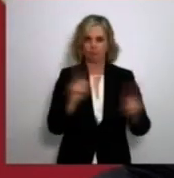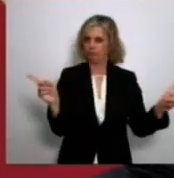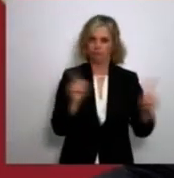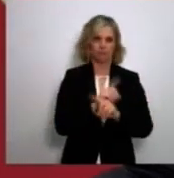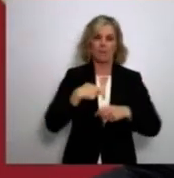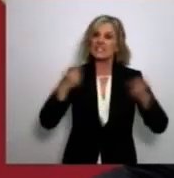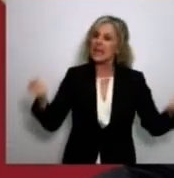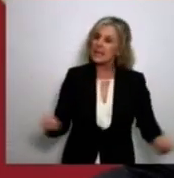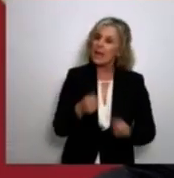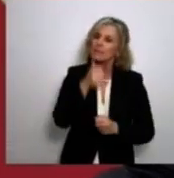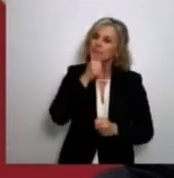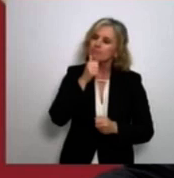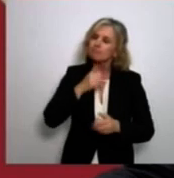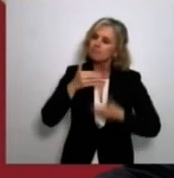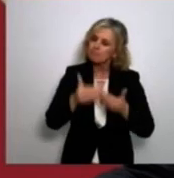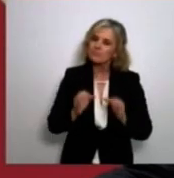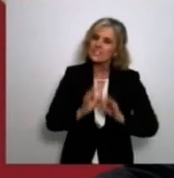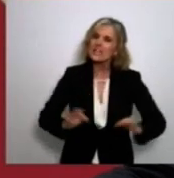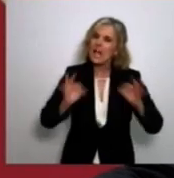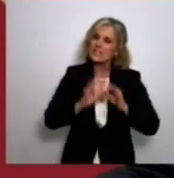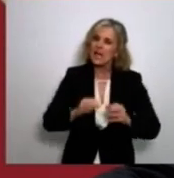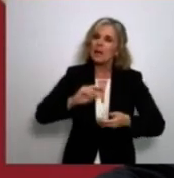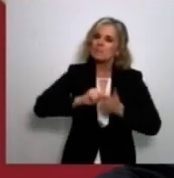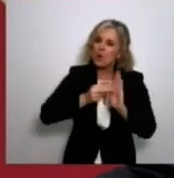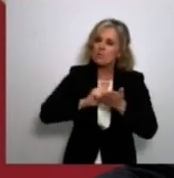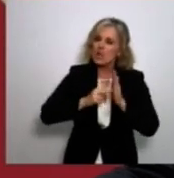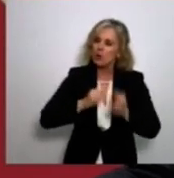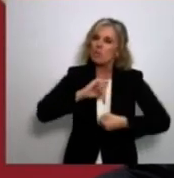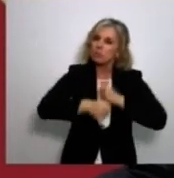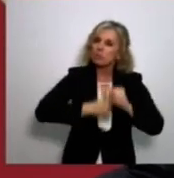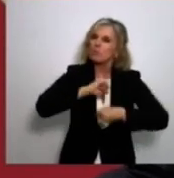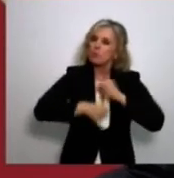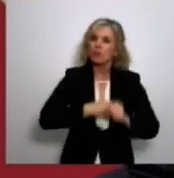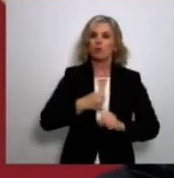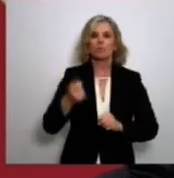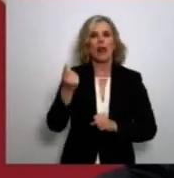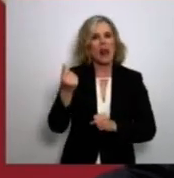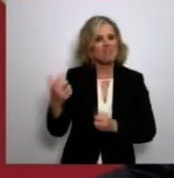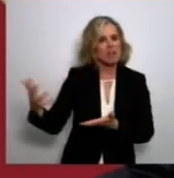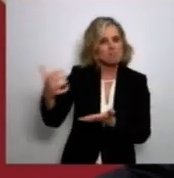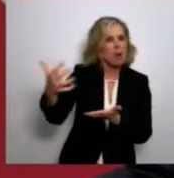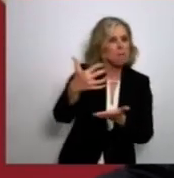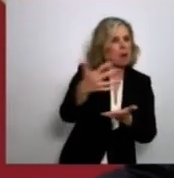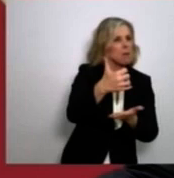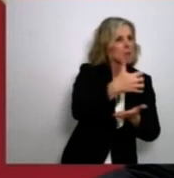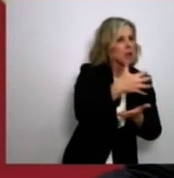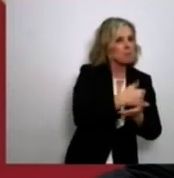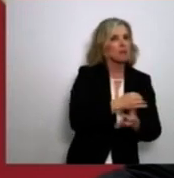με τον οβολό και του τελευταίου Έλληνα, τον οποίο τον αξιοποίησαμε πλήρως.